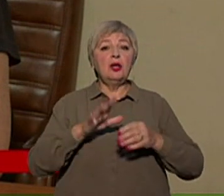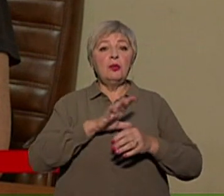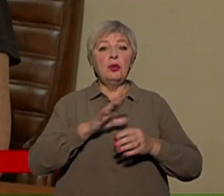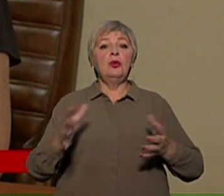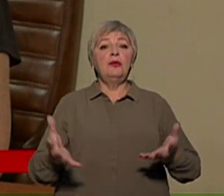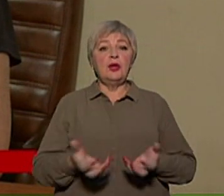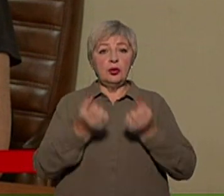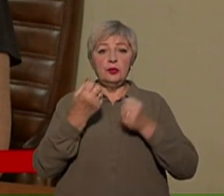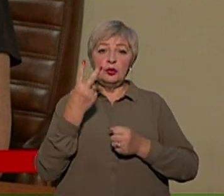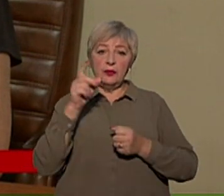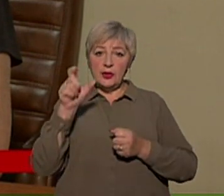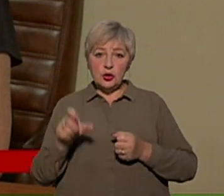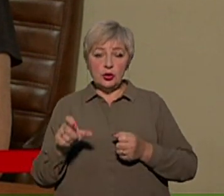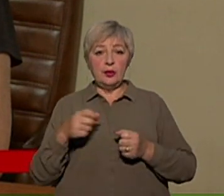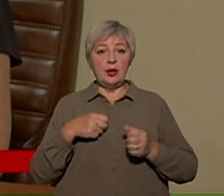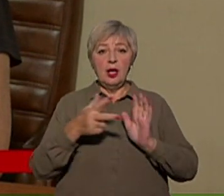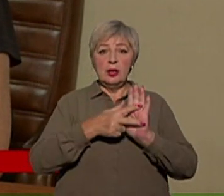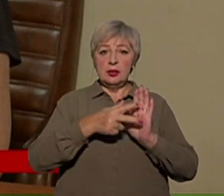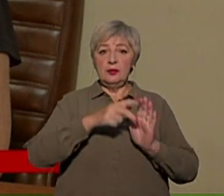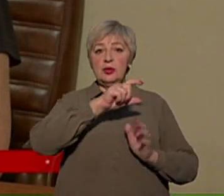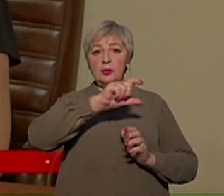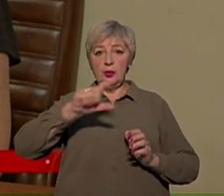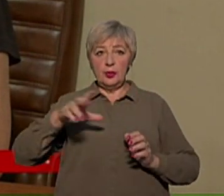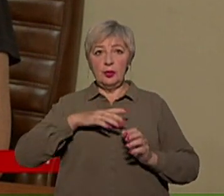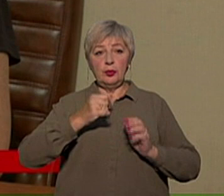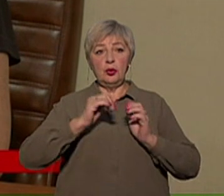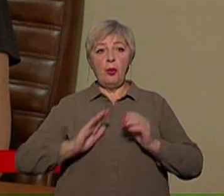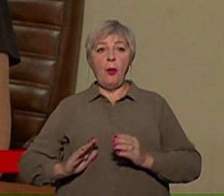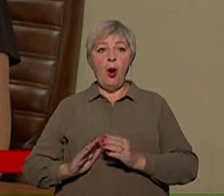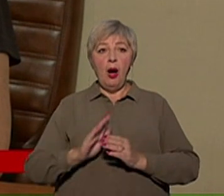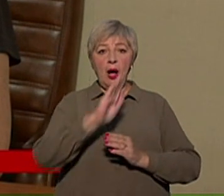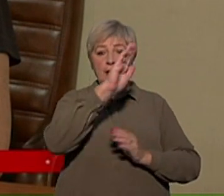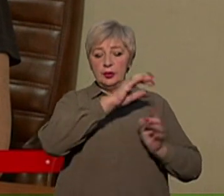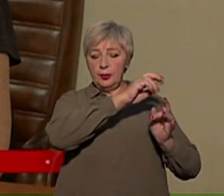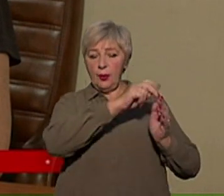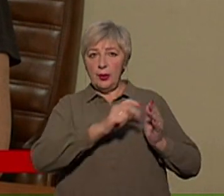2 чоловіка, один з яких з 8-го поверху був спущений по автодрабині. З 7-го